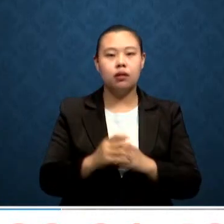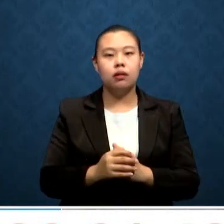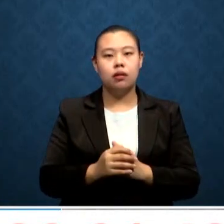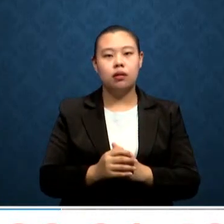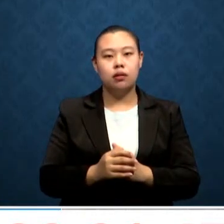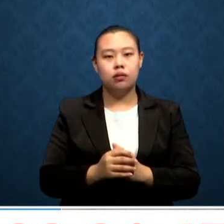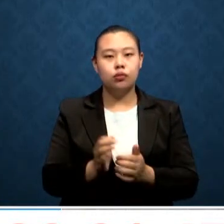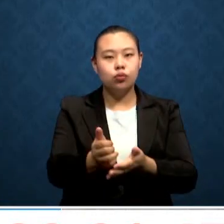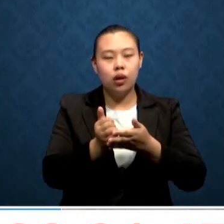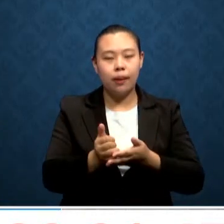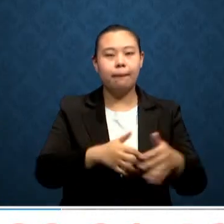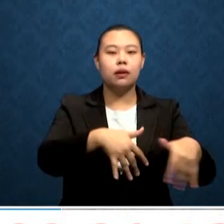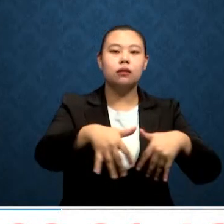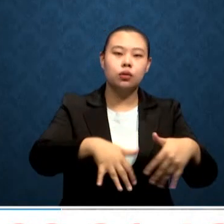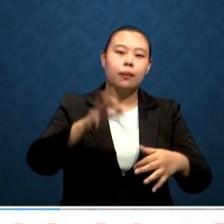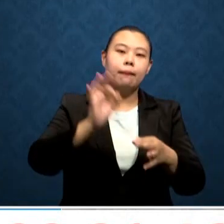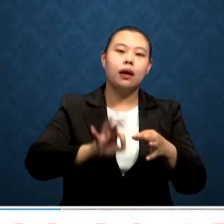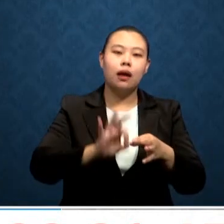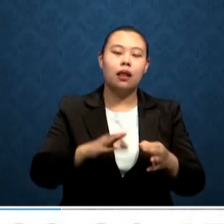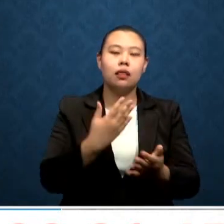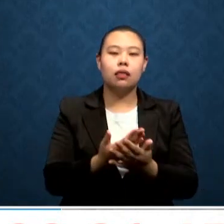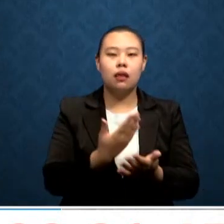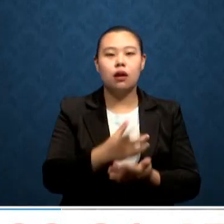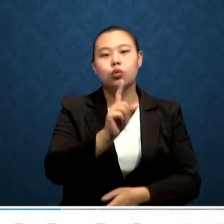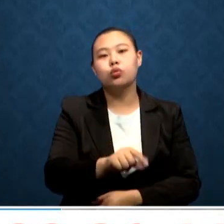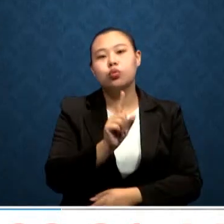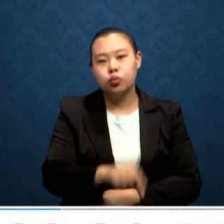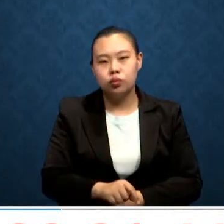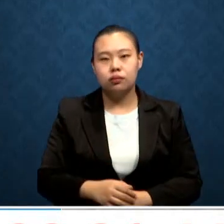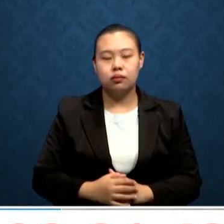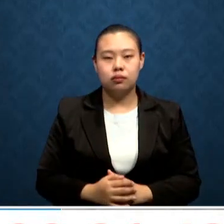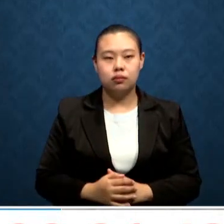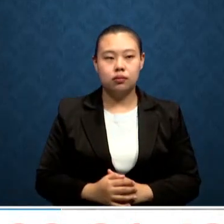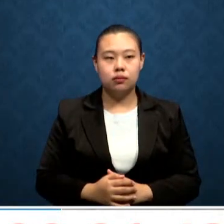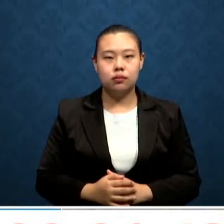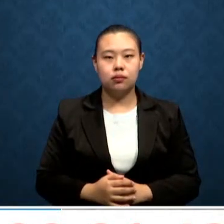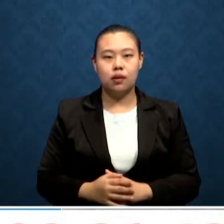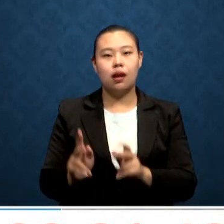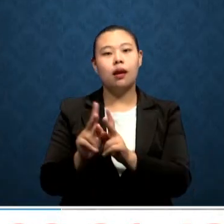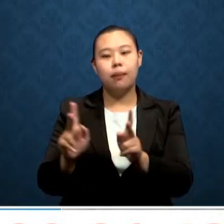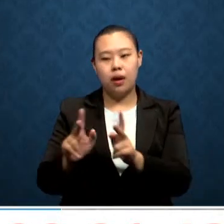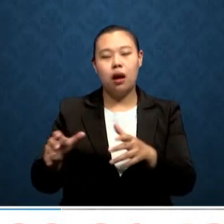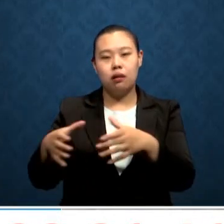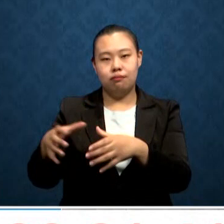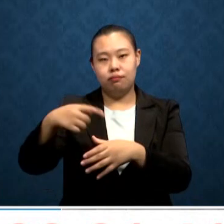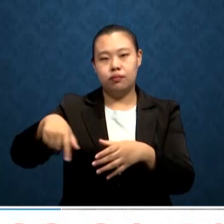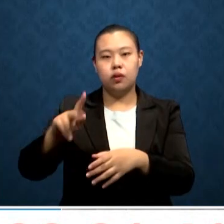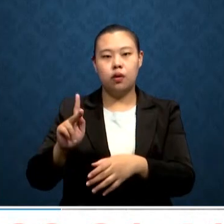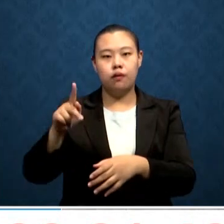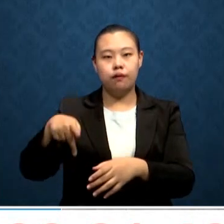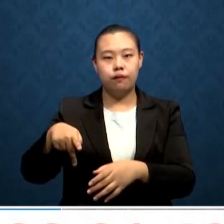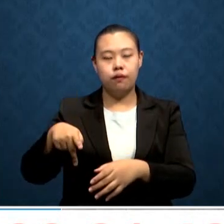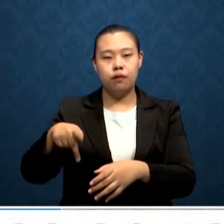านี้ผมไม่ต้องลึกในรายละเอียดคณะกรรมการเข้าใจและความไม่เป็นธรร